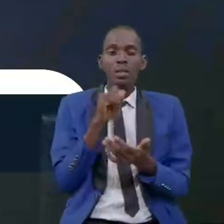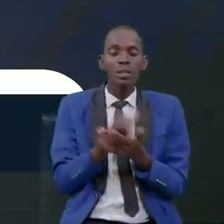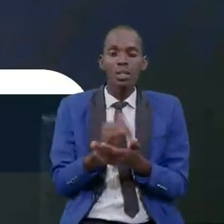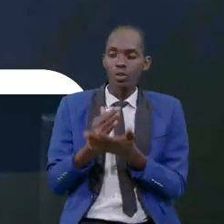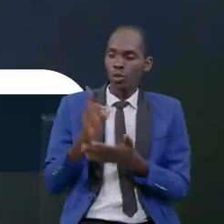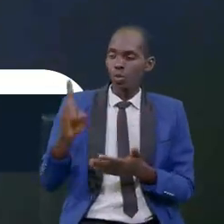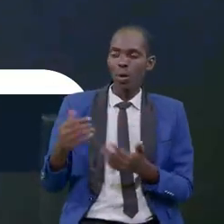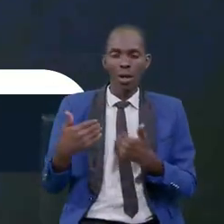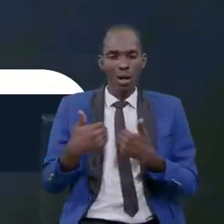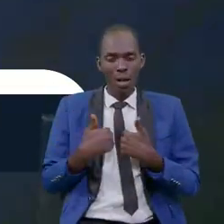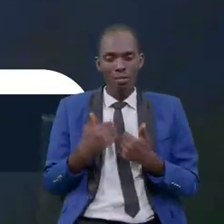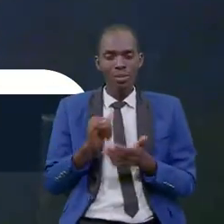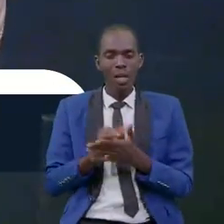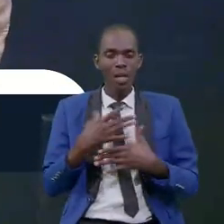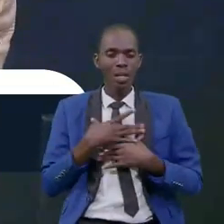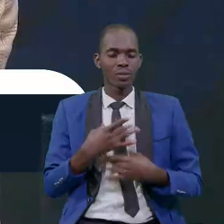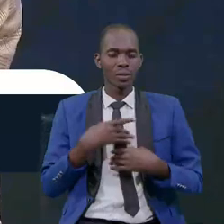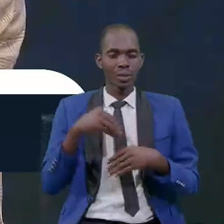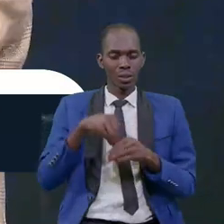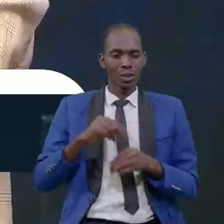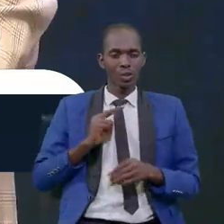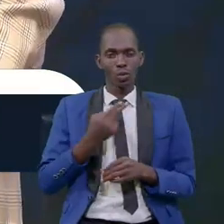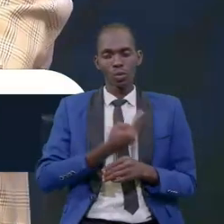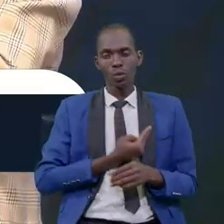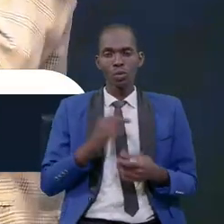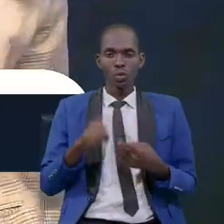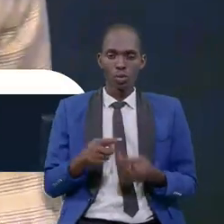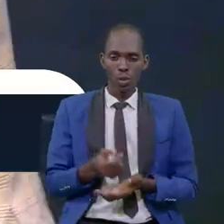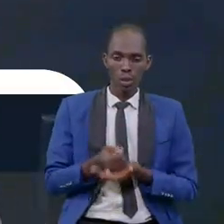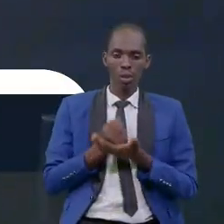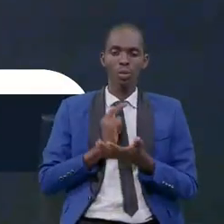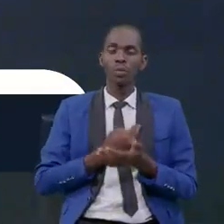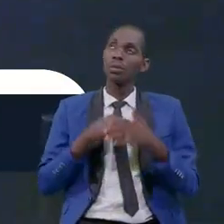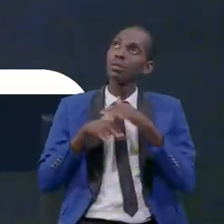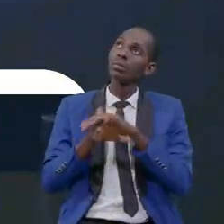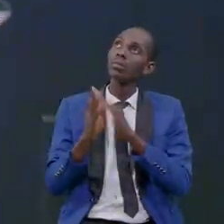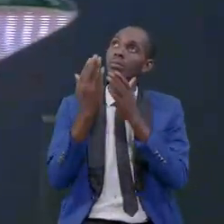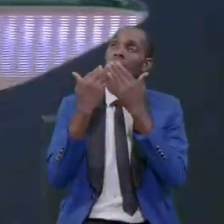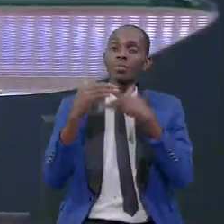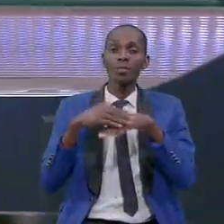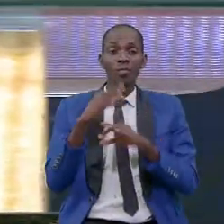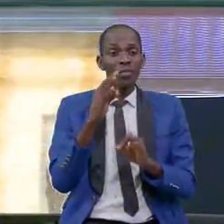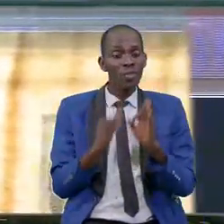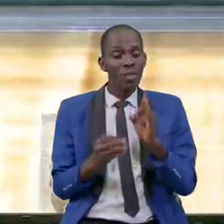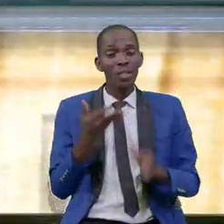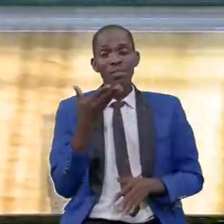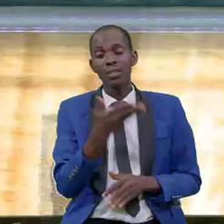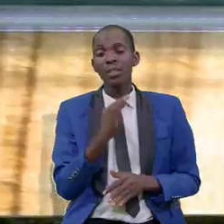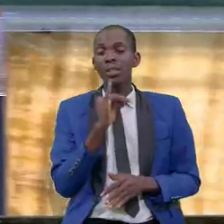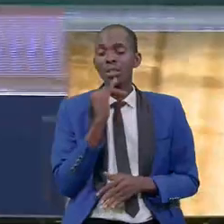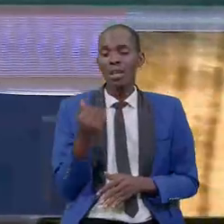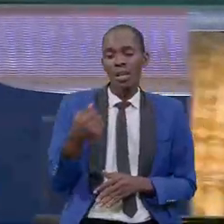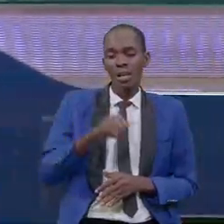s'intéresse assez à nous dire que voici le chemin vers le ciel. S'il y a un intérêt que nous